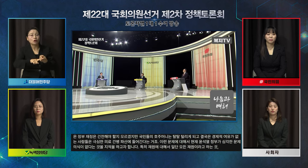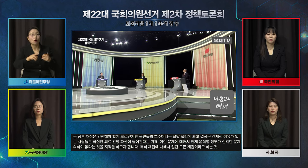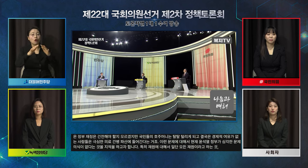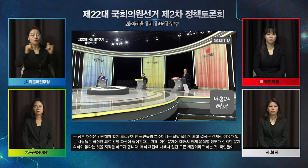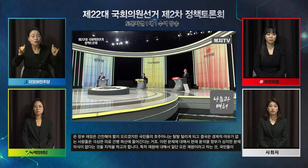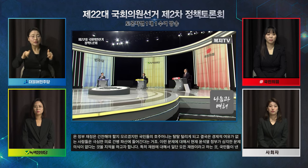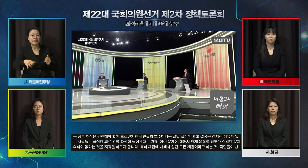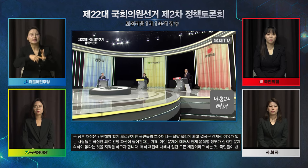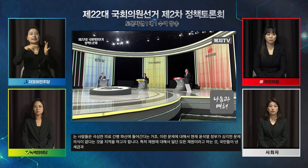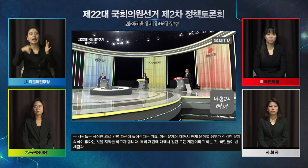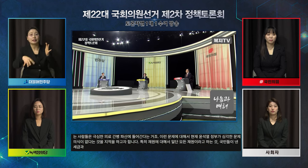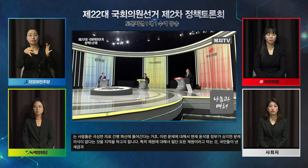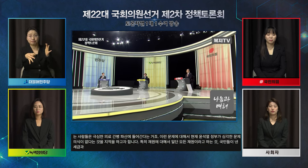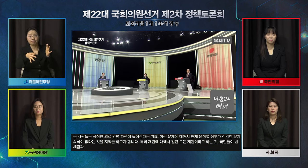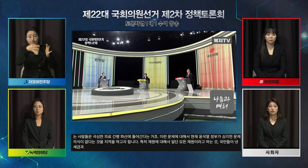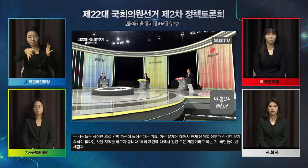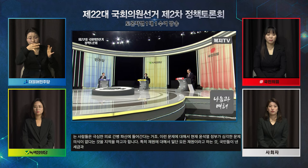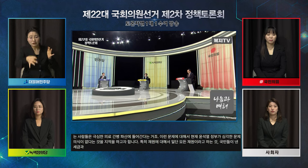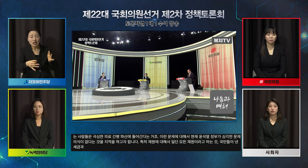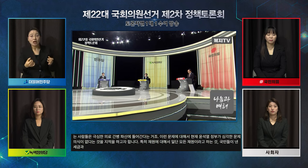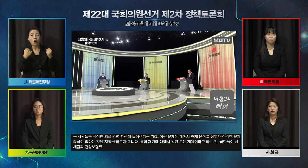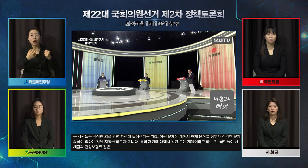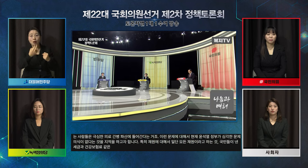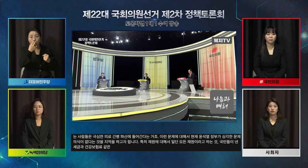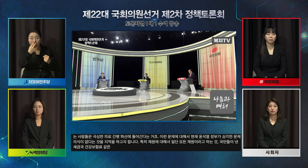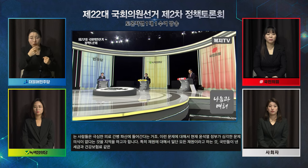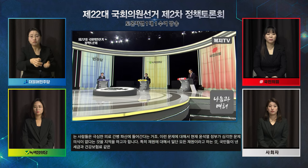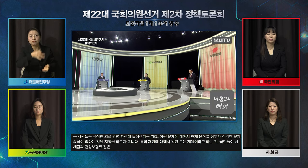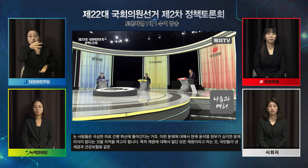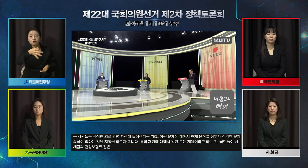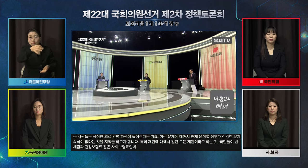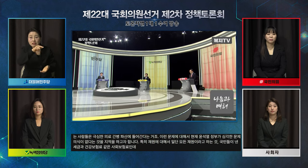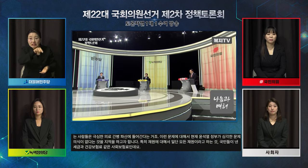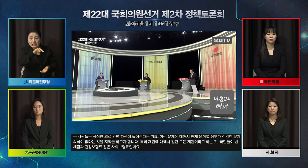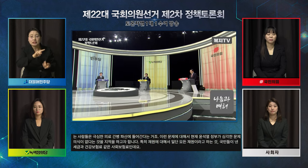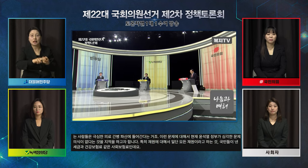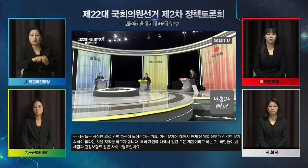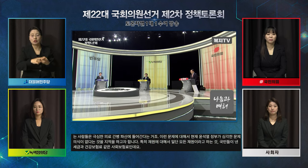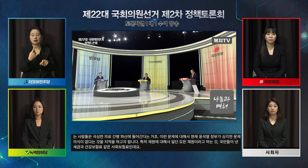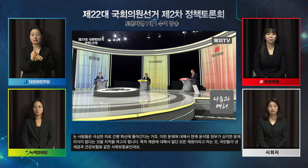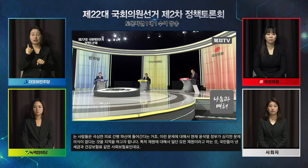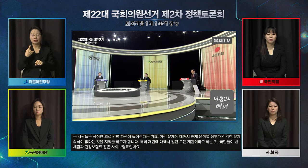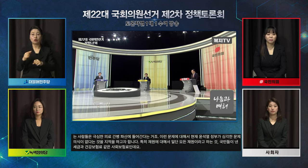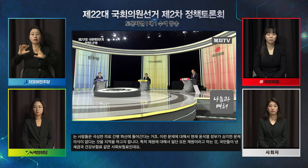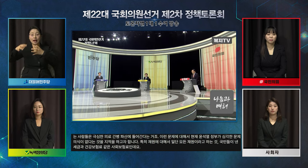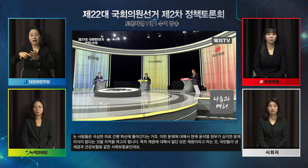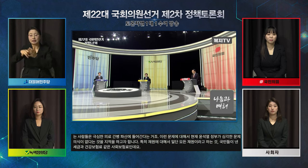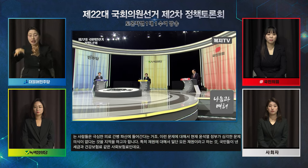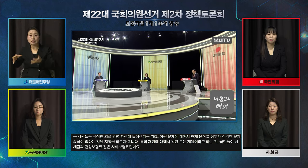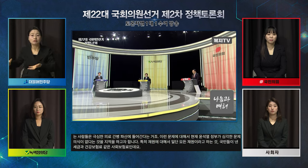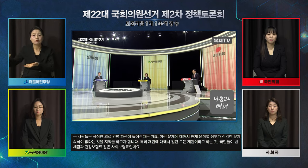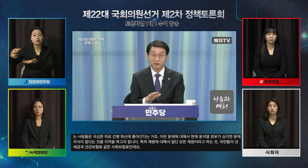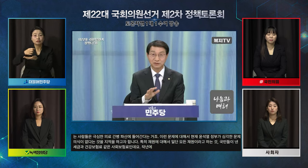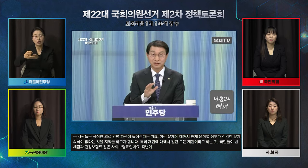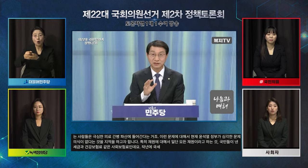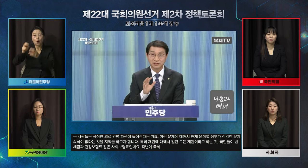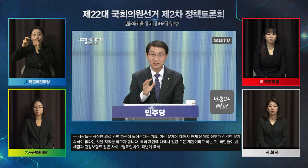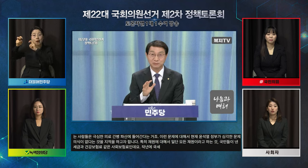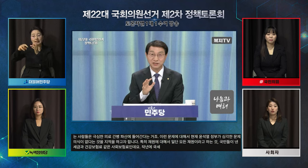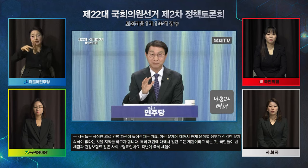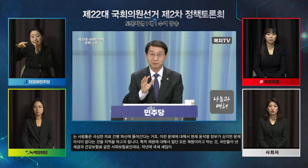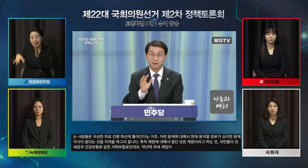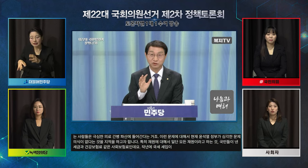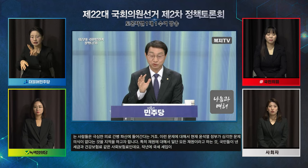세금과 건강보험료 같은 사회보험료인데요. 작년에 국세 수입이 법인세 같은 경우는